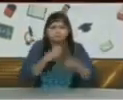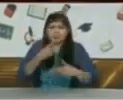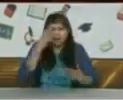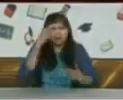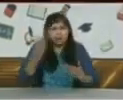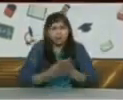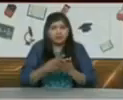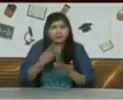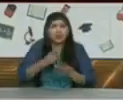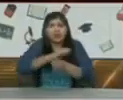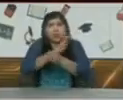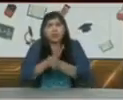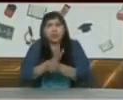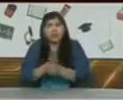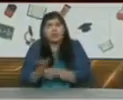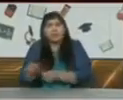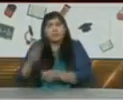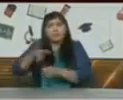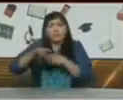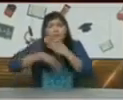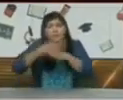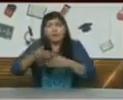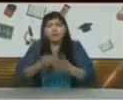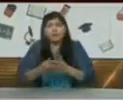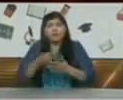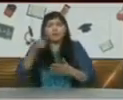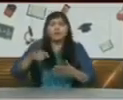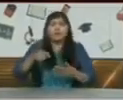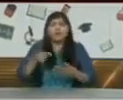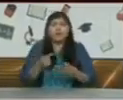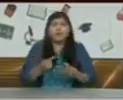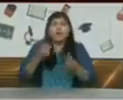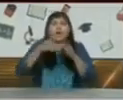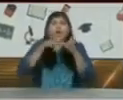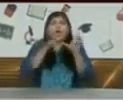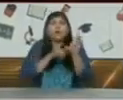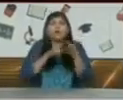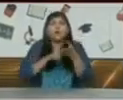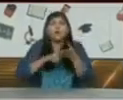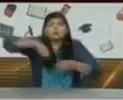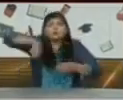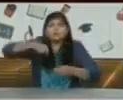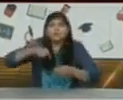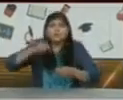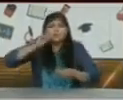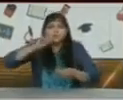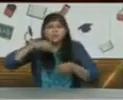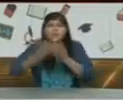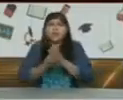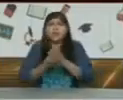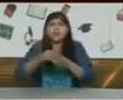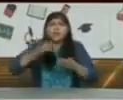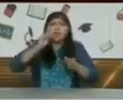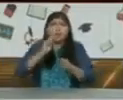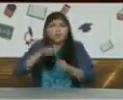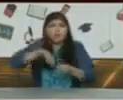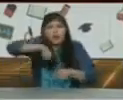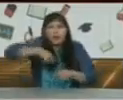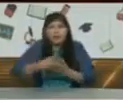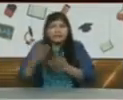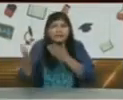कोरोना आने के बाद ये जो आयुर्वेदिक काढ़ा, पौष्टिक भोजन, साफ